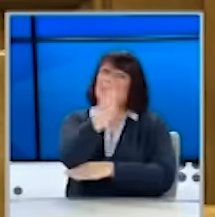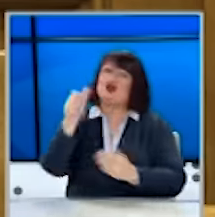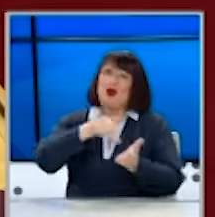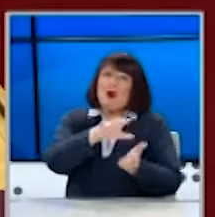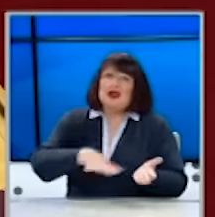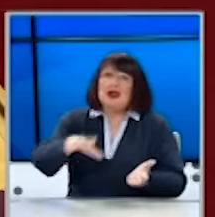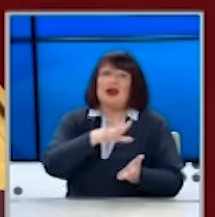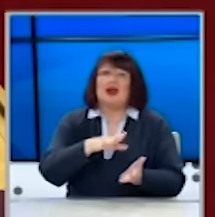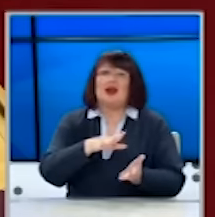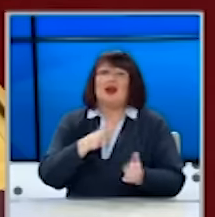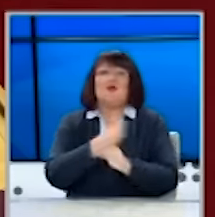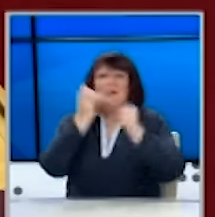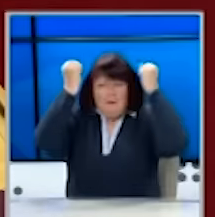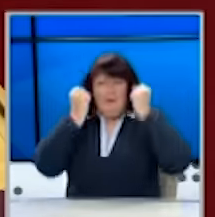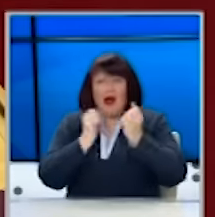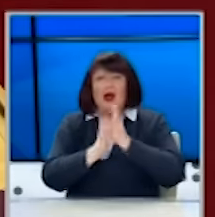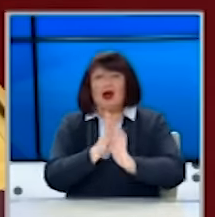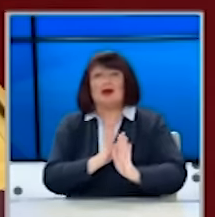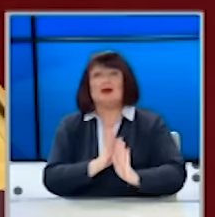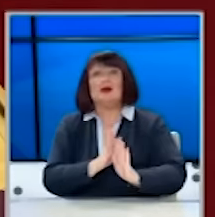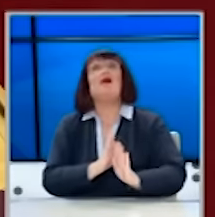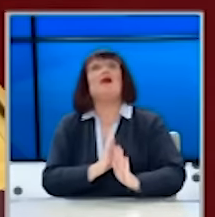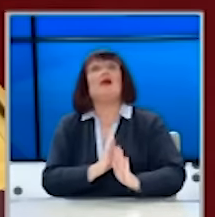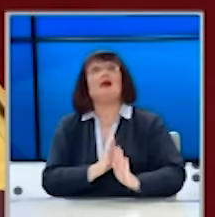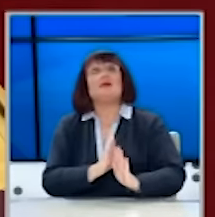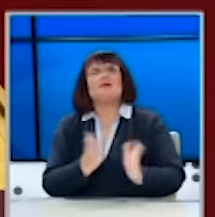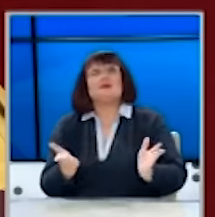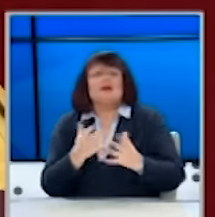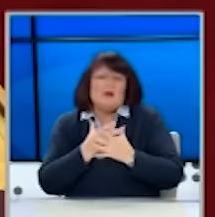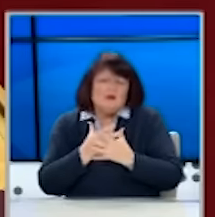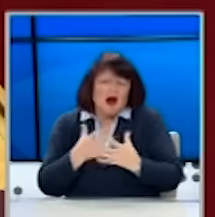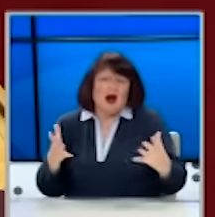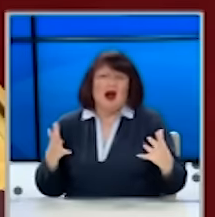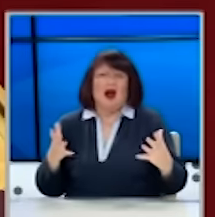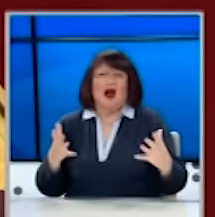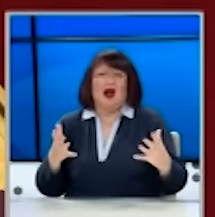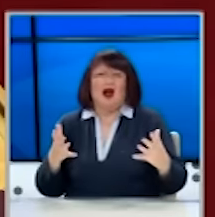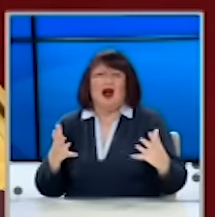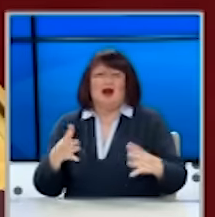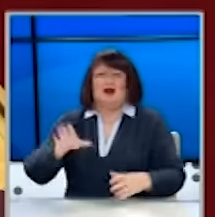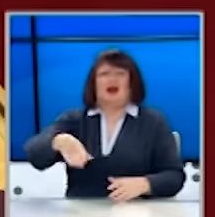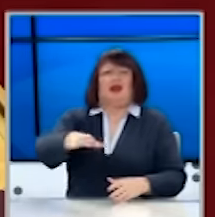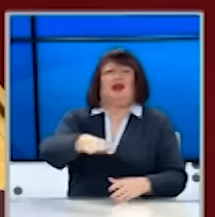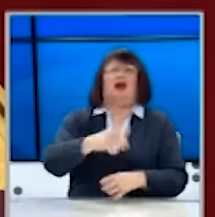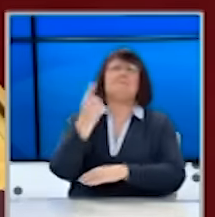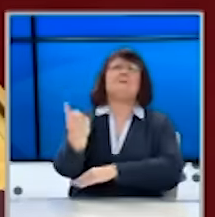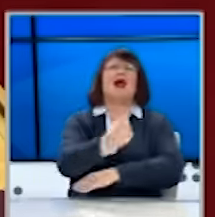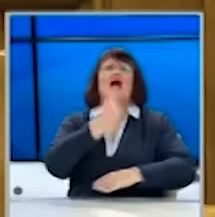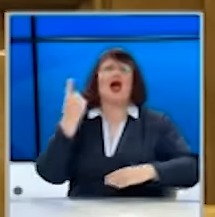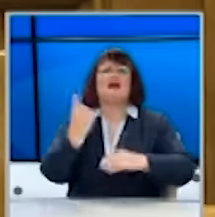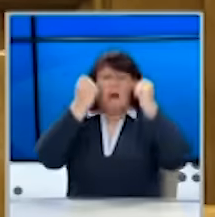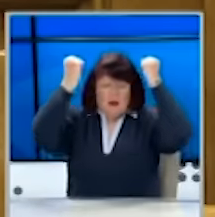Αττικής. Υπάρχει κανείς που να μην πλήττεται από αυτή την τεράστια υποβάθμιση του φυσικού